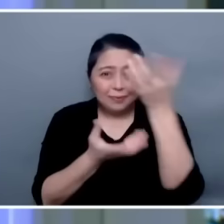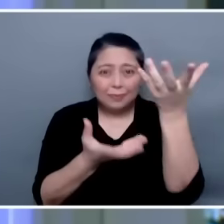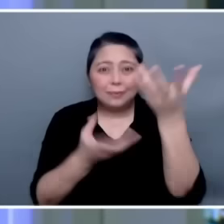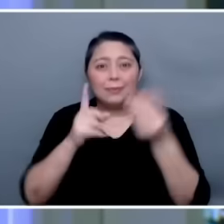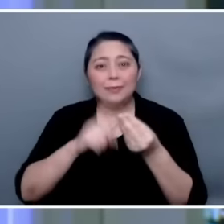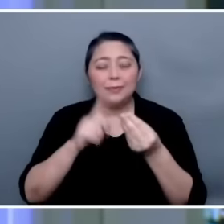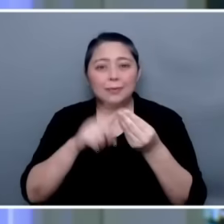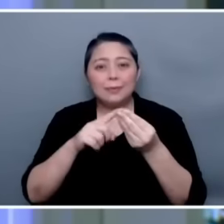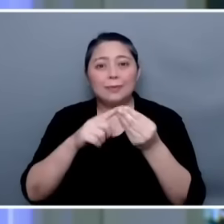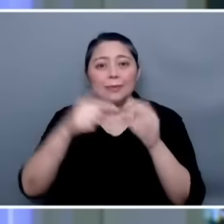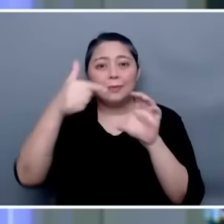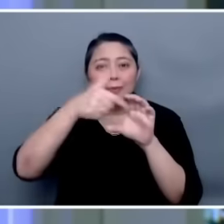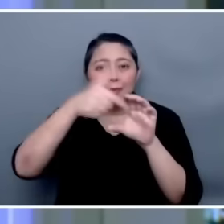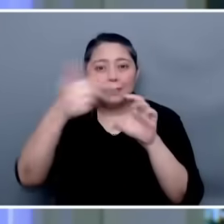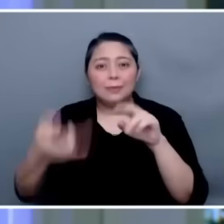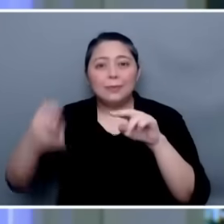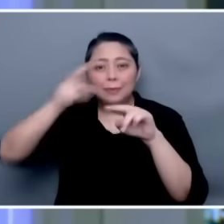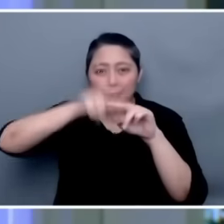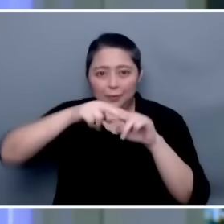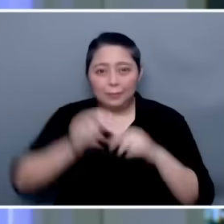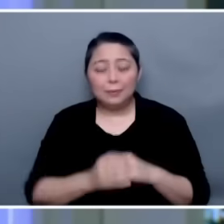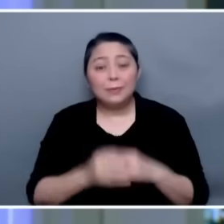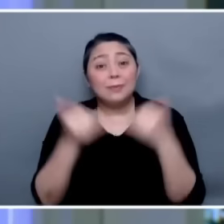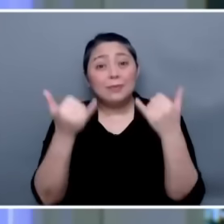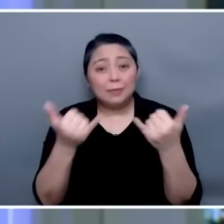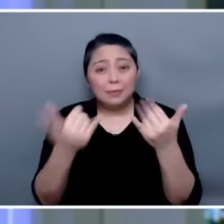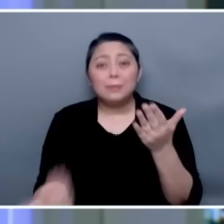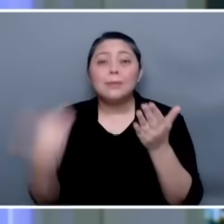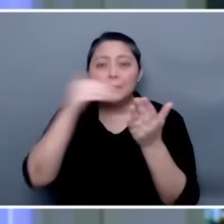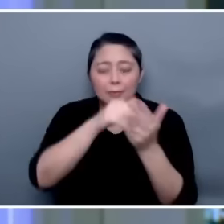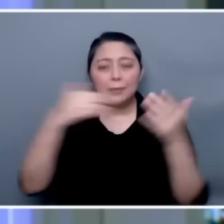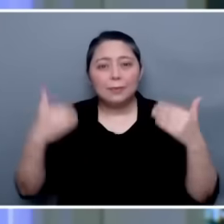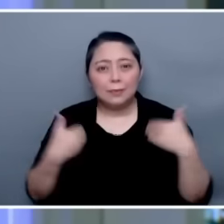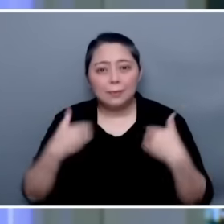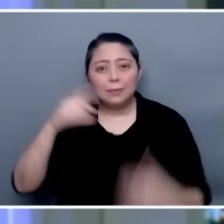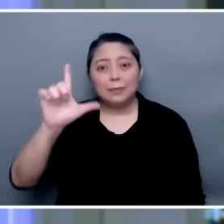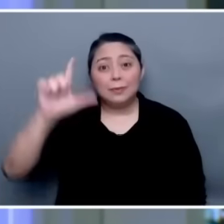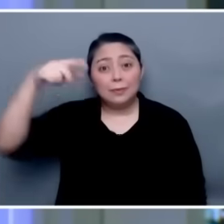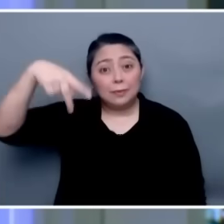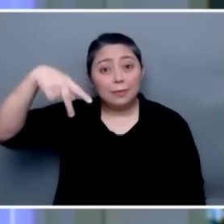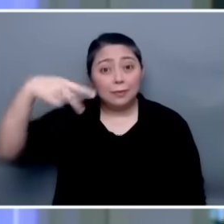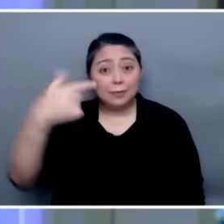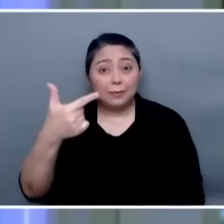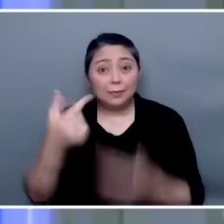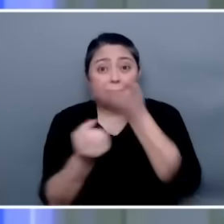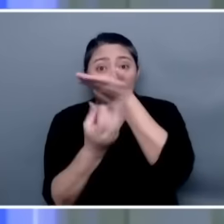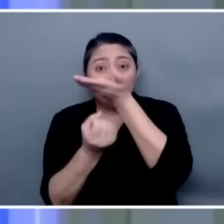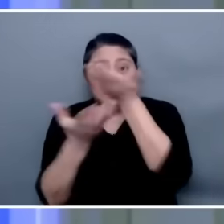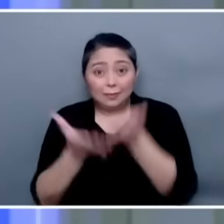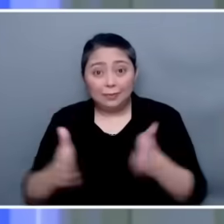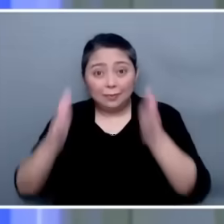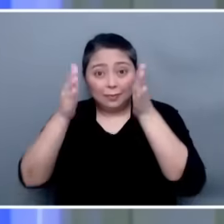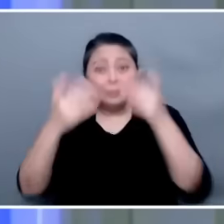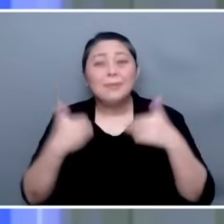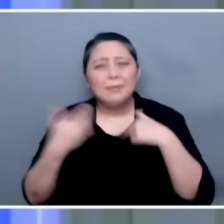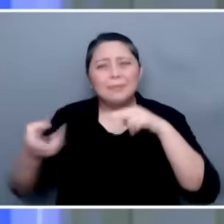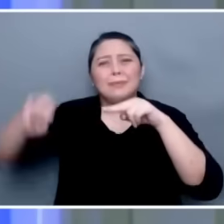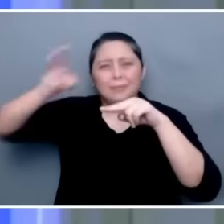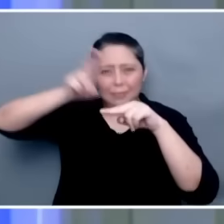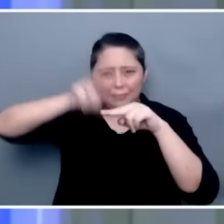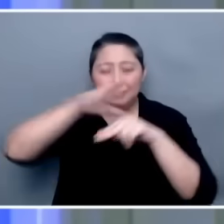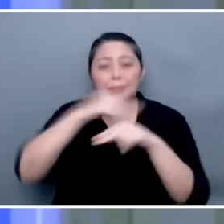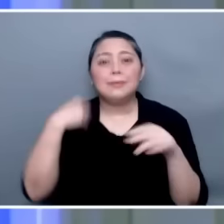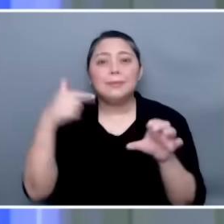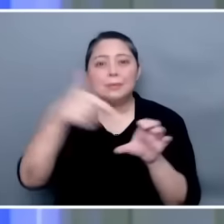sunod na buwan, may dagdag presyo na naman sa liquefied petroleum gas o LPG. Habang ang gasolina, big time pa rin ang